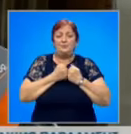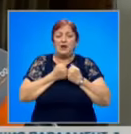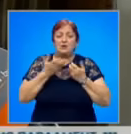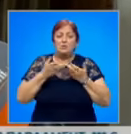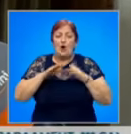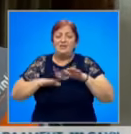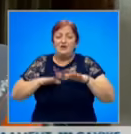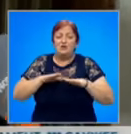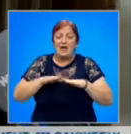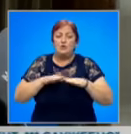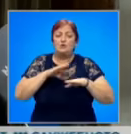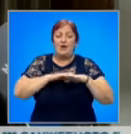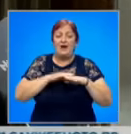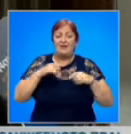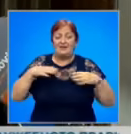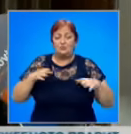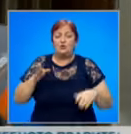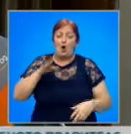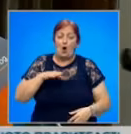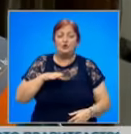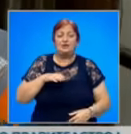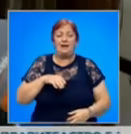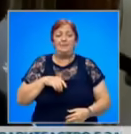според Движението за права и свободи все още сме